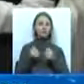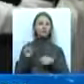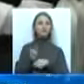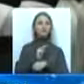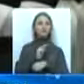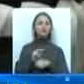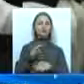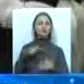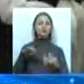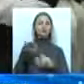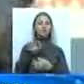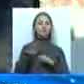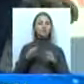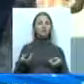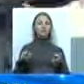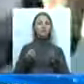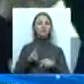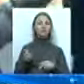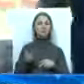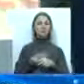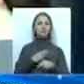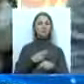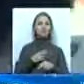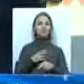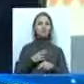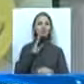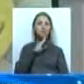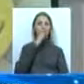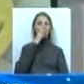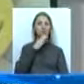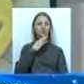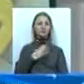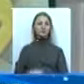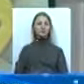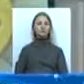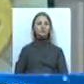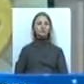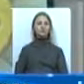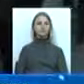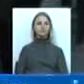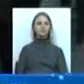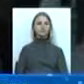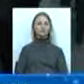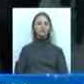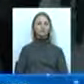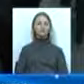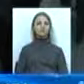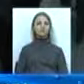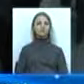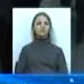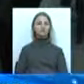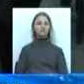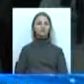балалар қатысты. Басты мақсат қамқоршылар мен патронаттық тәрбиешілерге қолдау көрсету, өз отбасына бала қабылдаған отбасыларға алғыс